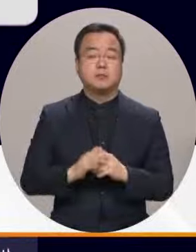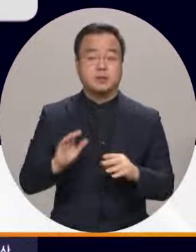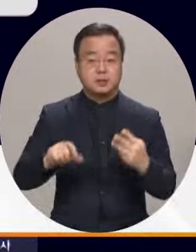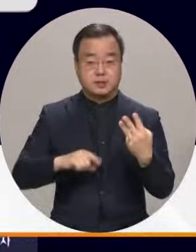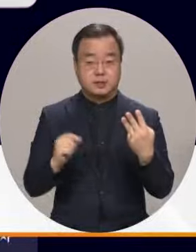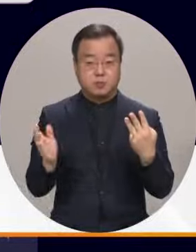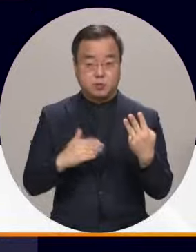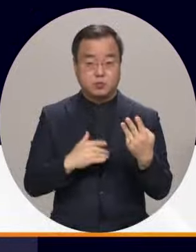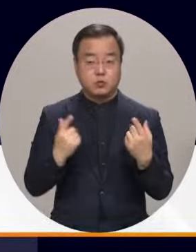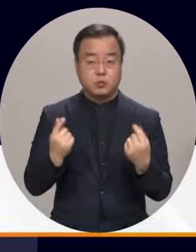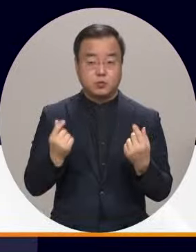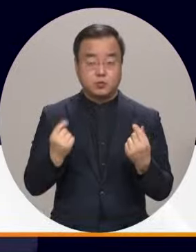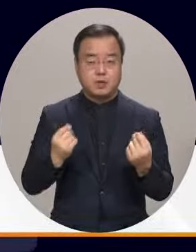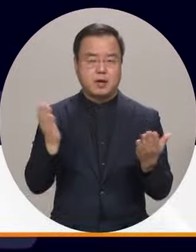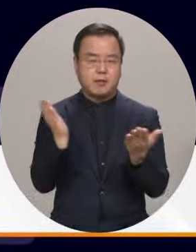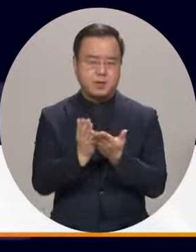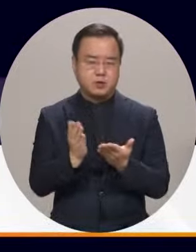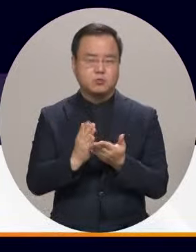같은